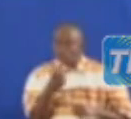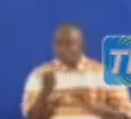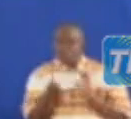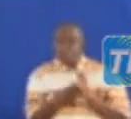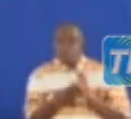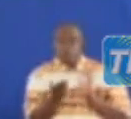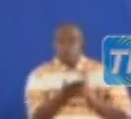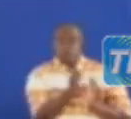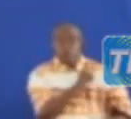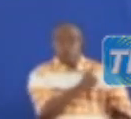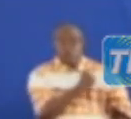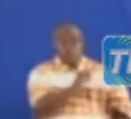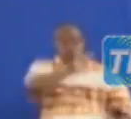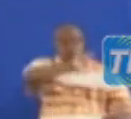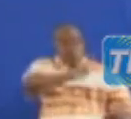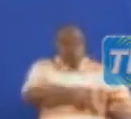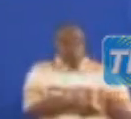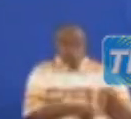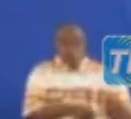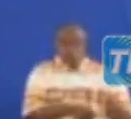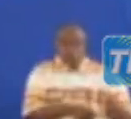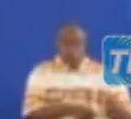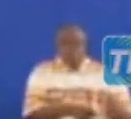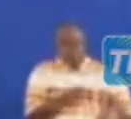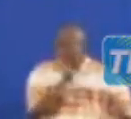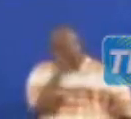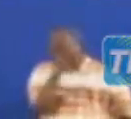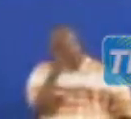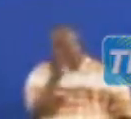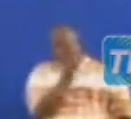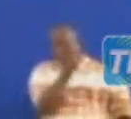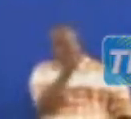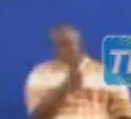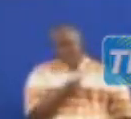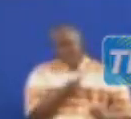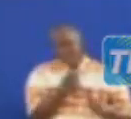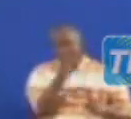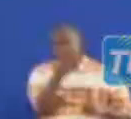1,500,227 wa elimu ya awali wameandikishwa sawa na